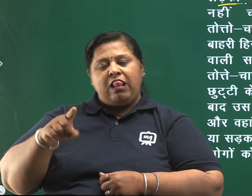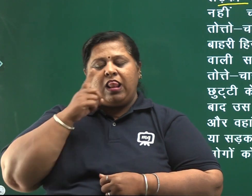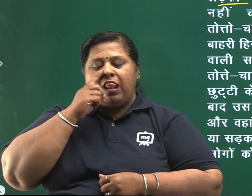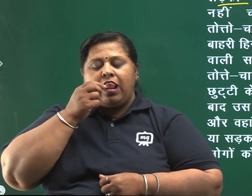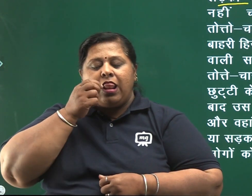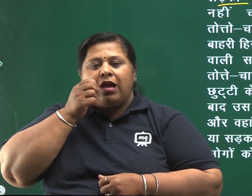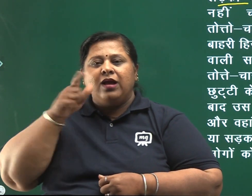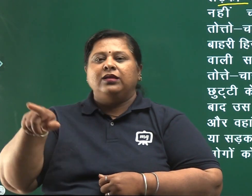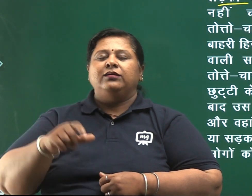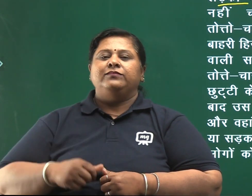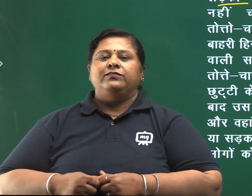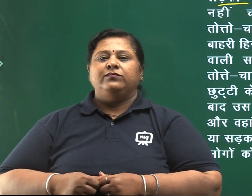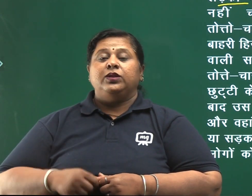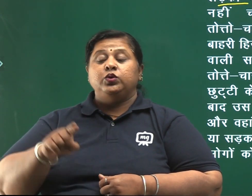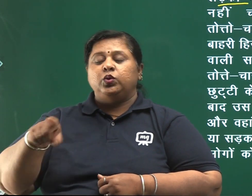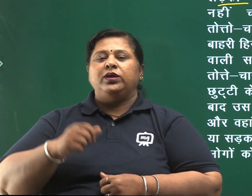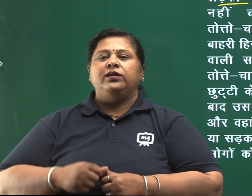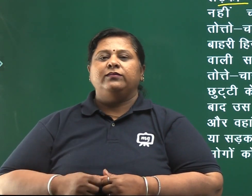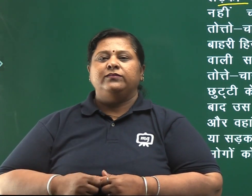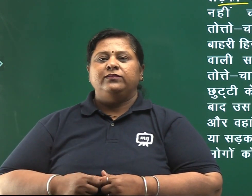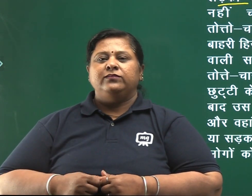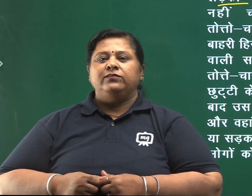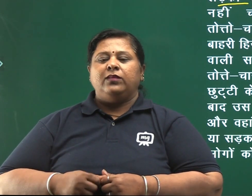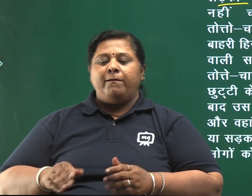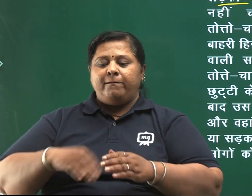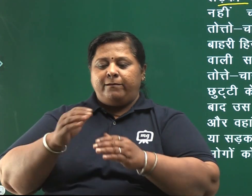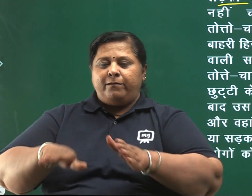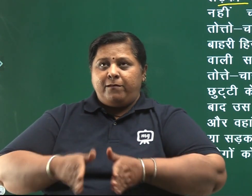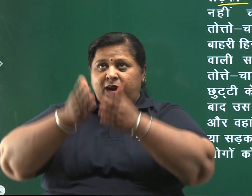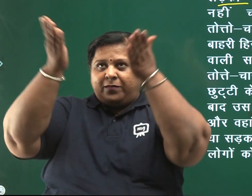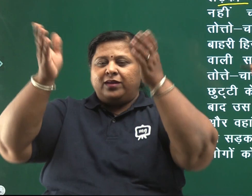लड़का था जो कि पेड़ पर